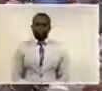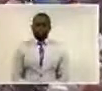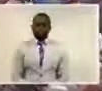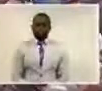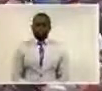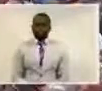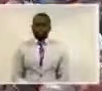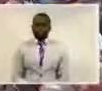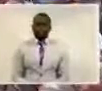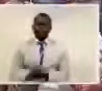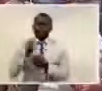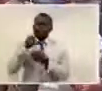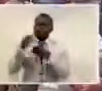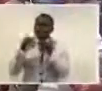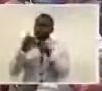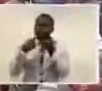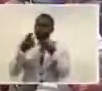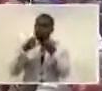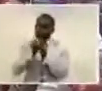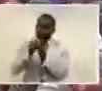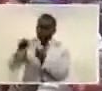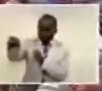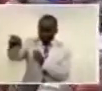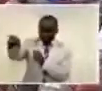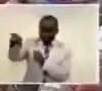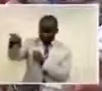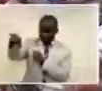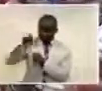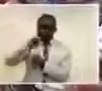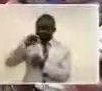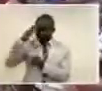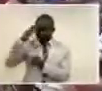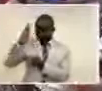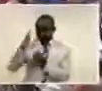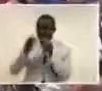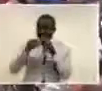dore ngo uwo noneho uvugana nawe dore ari hariya ubanza utanamuzi